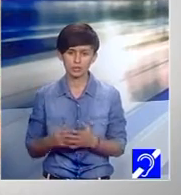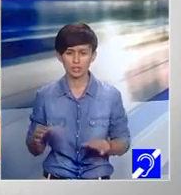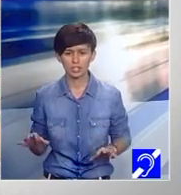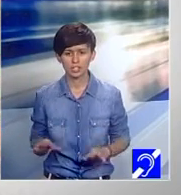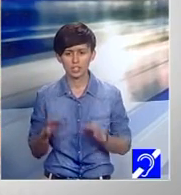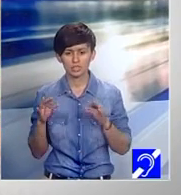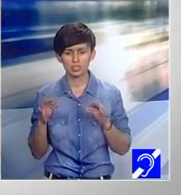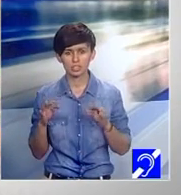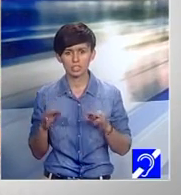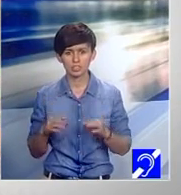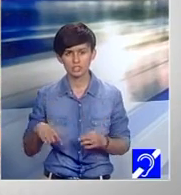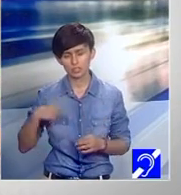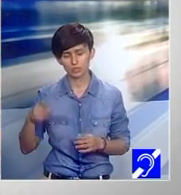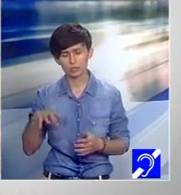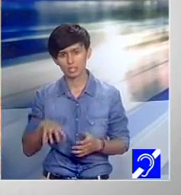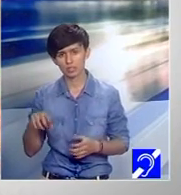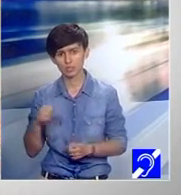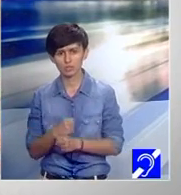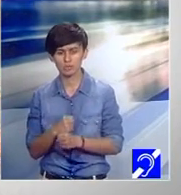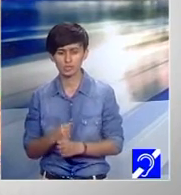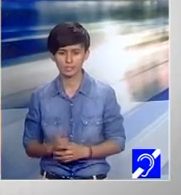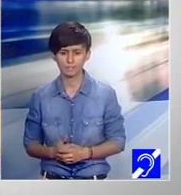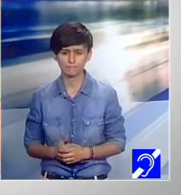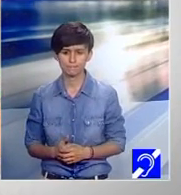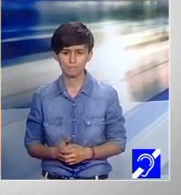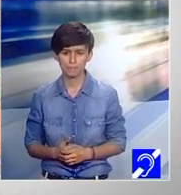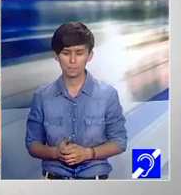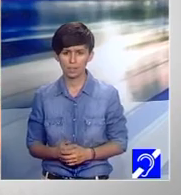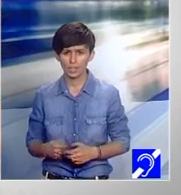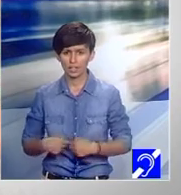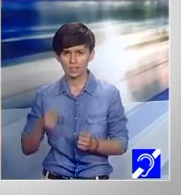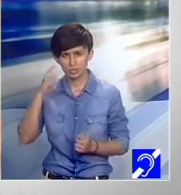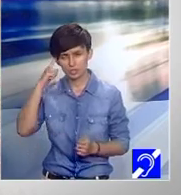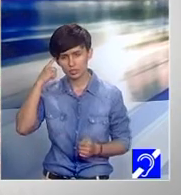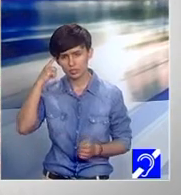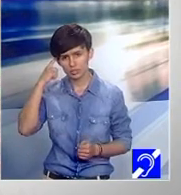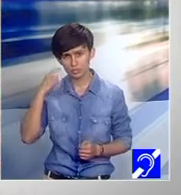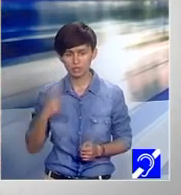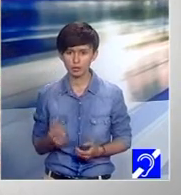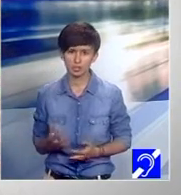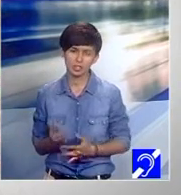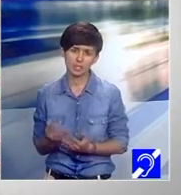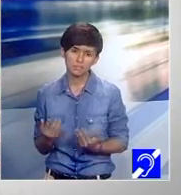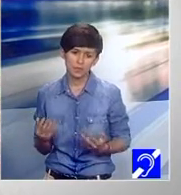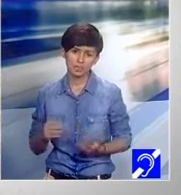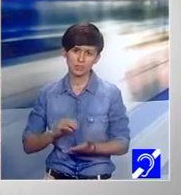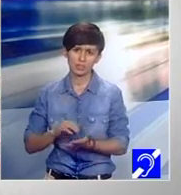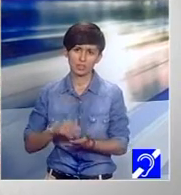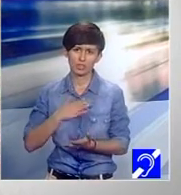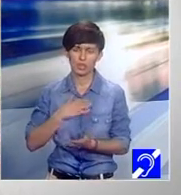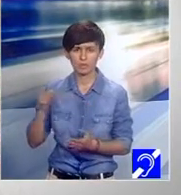nevoie avem de personal medical în România, cu excepția celor care fac aceste reglementări. Deci pleacă de la mine